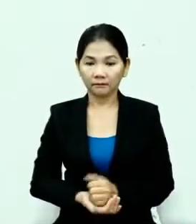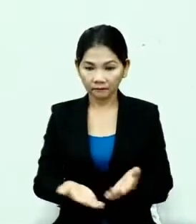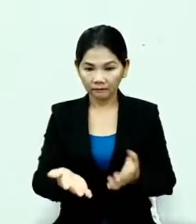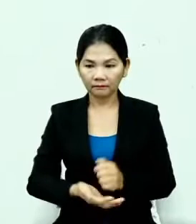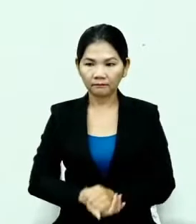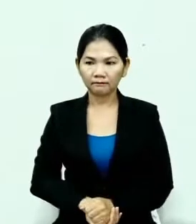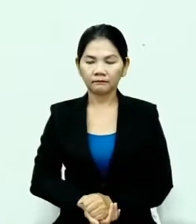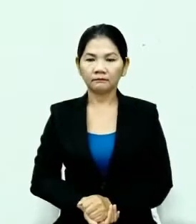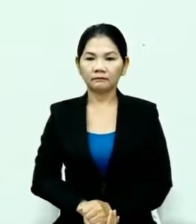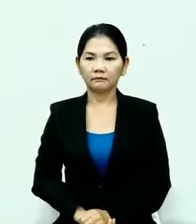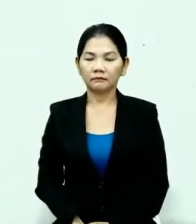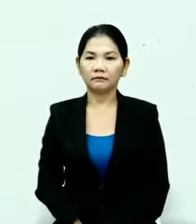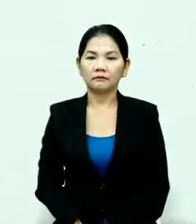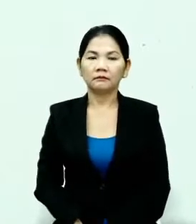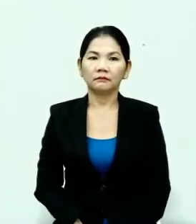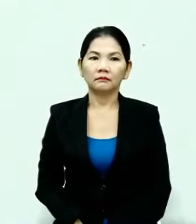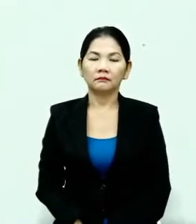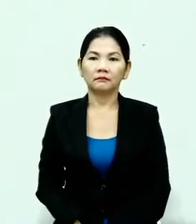luôn ánh.